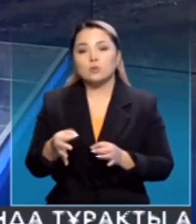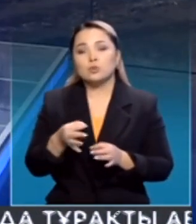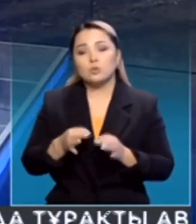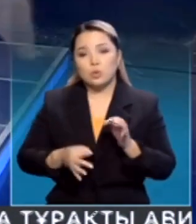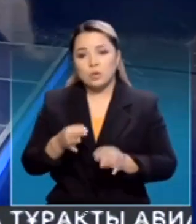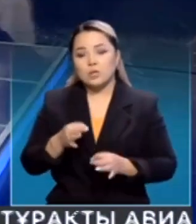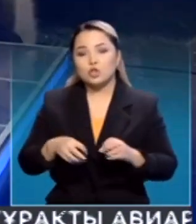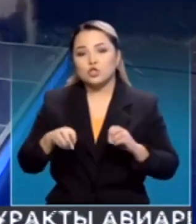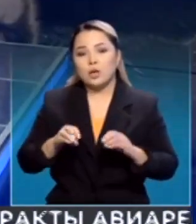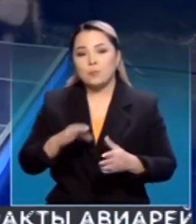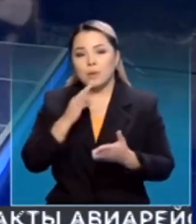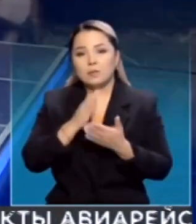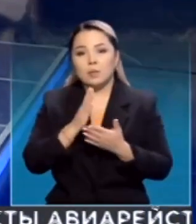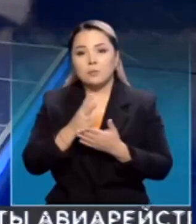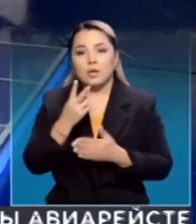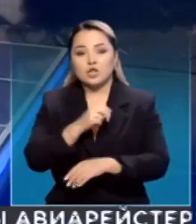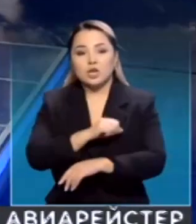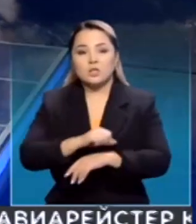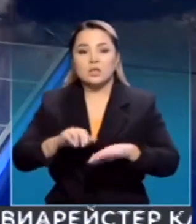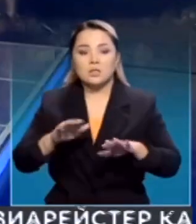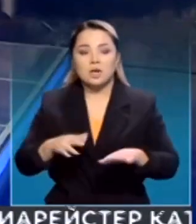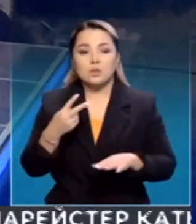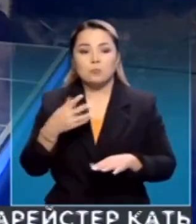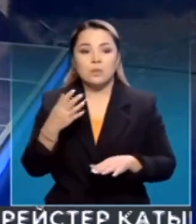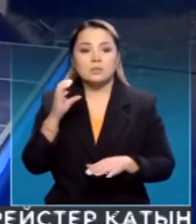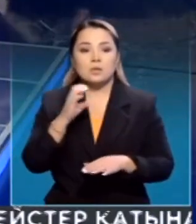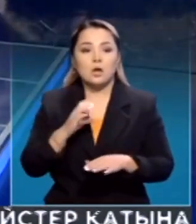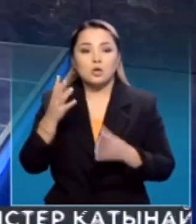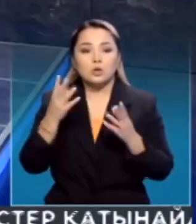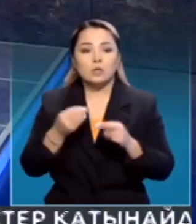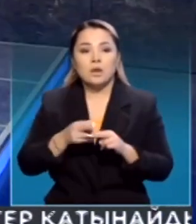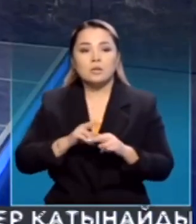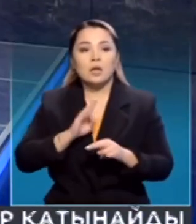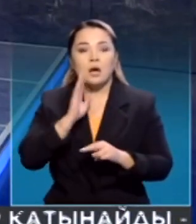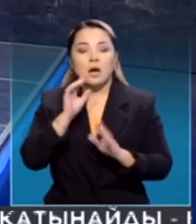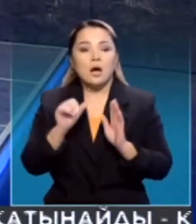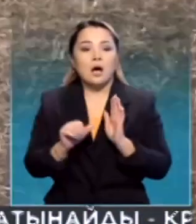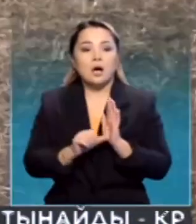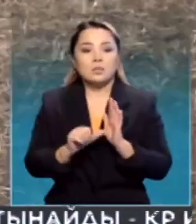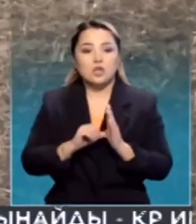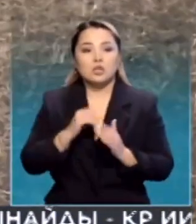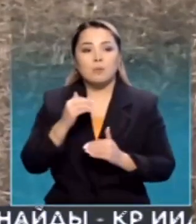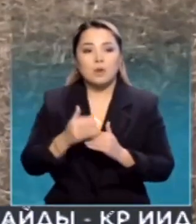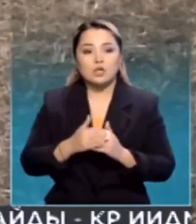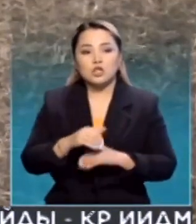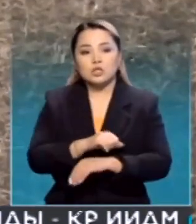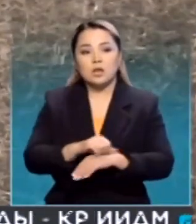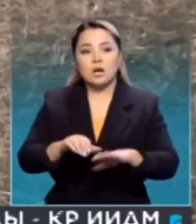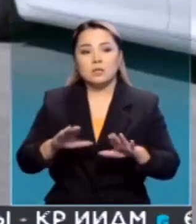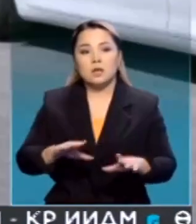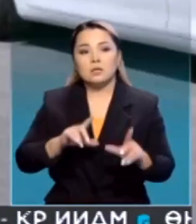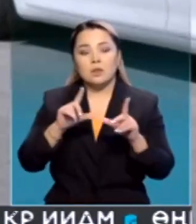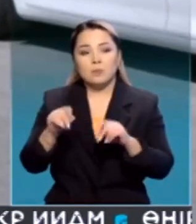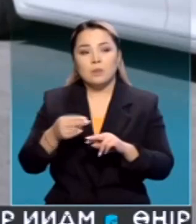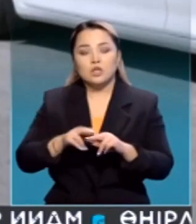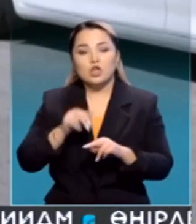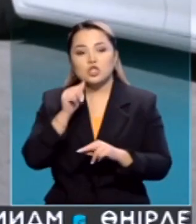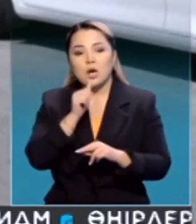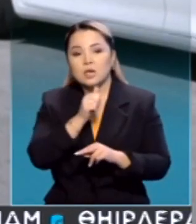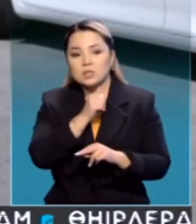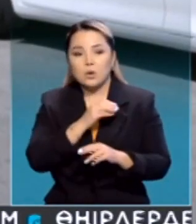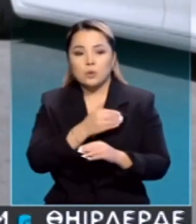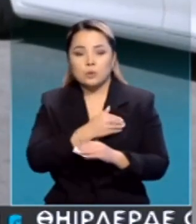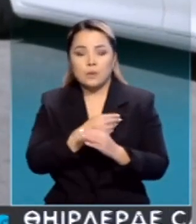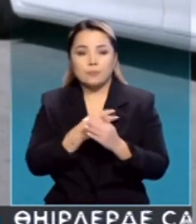осындай үкім шығарды. Екі шетелдік 25 қыркүйек күні таңғы сағат 6-лар шамасында шекара арқылы Қазақстанға жасырын өтпек